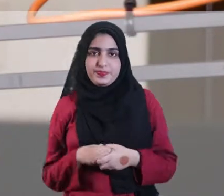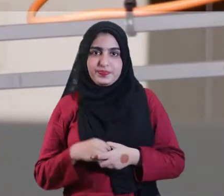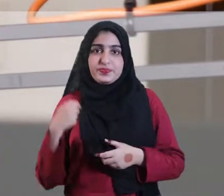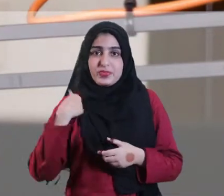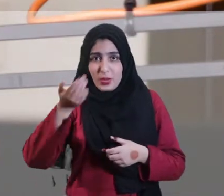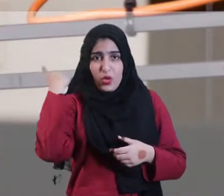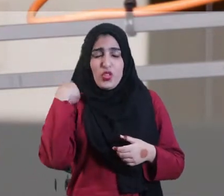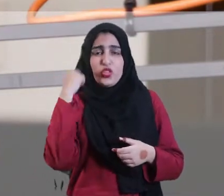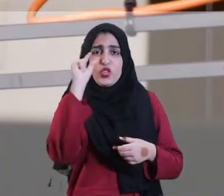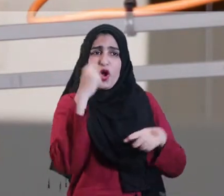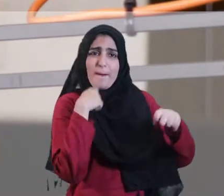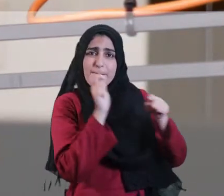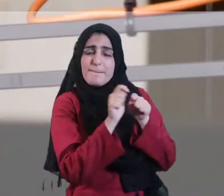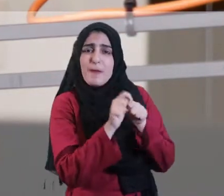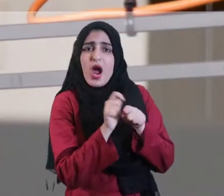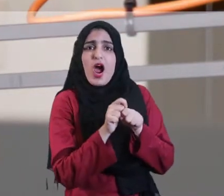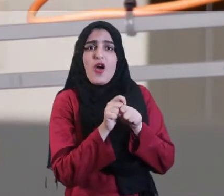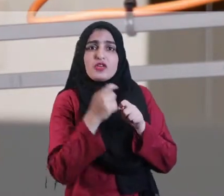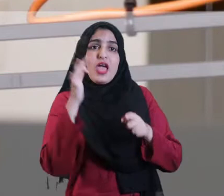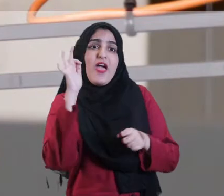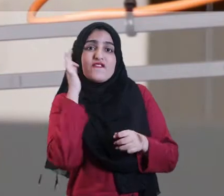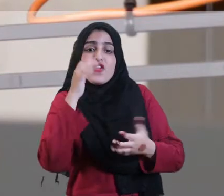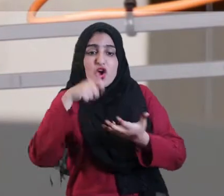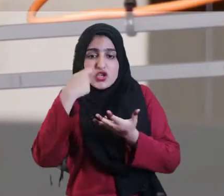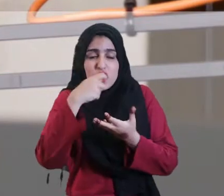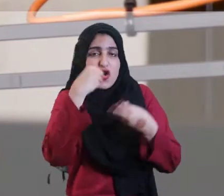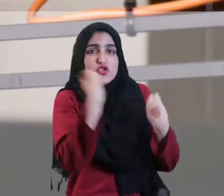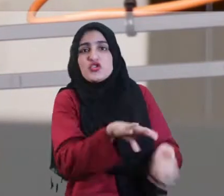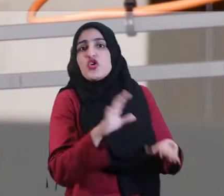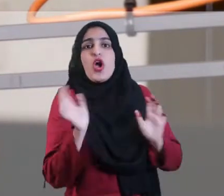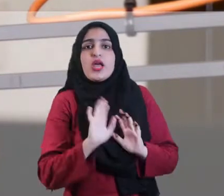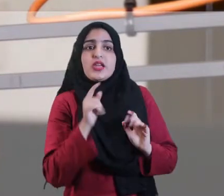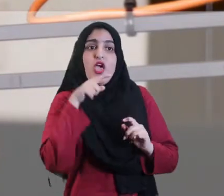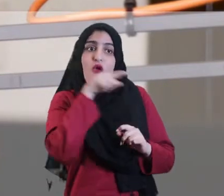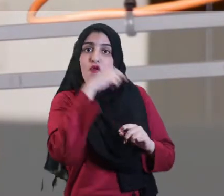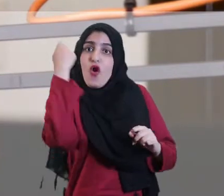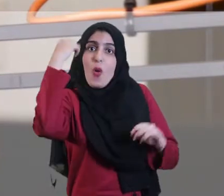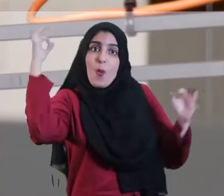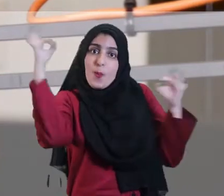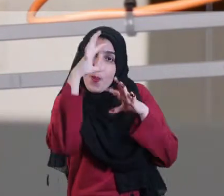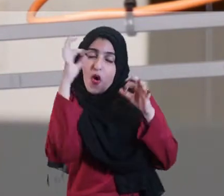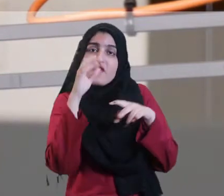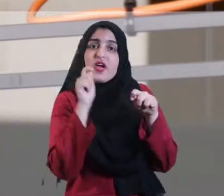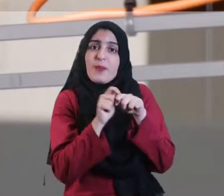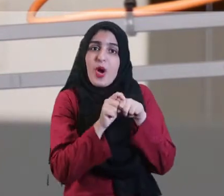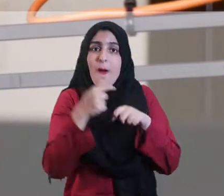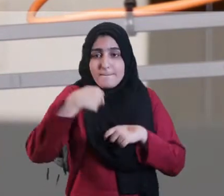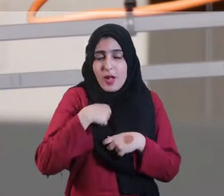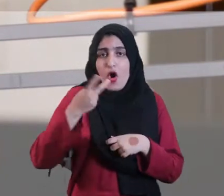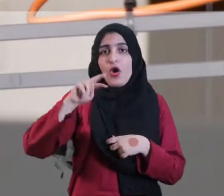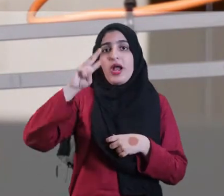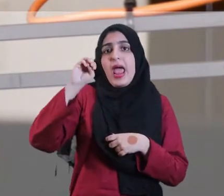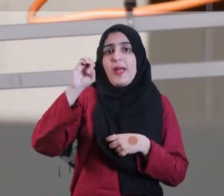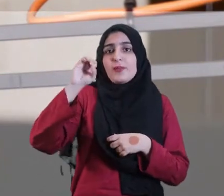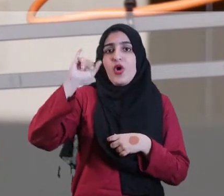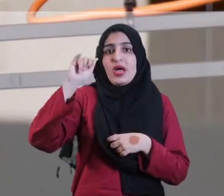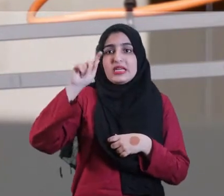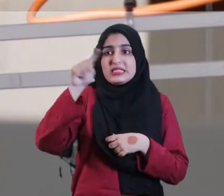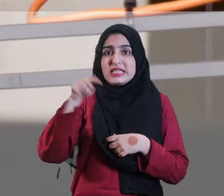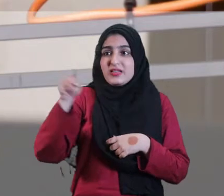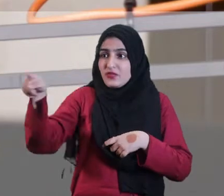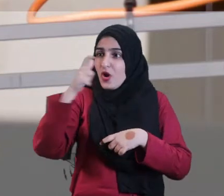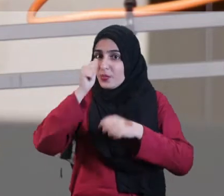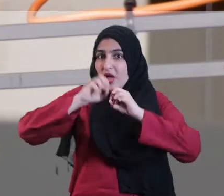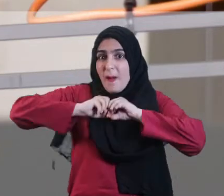छोटा सा स्टैंड पर किया था हमने सोचा कि फ्रूट चाट तो ऐसे ही छोड़ से वेब सीरीज पर बननी चाहिए और मैंने और म्यूजियम इसमे